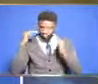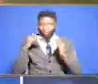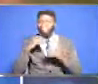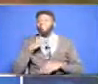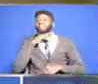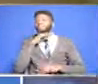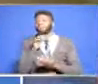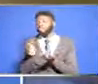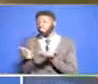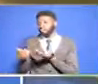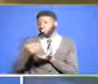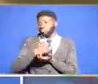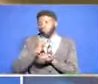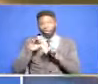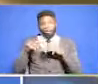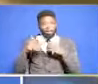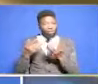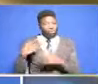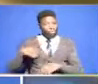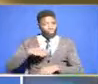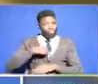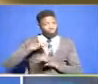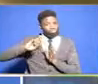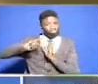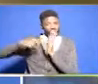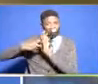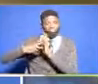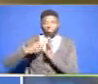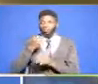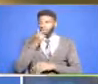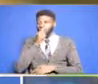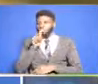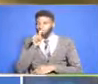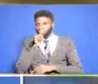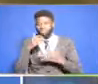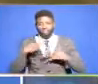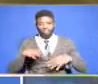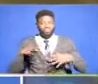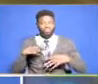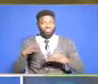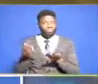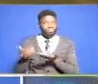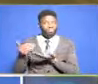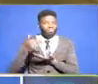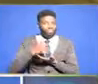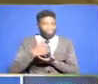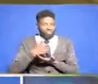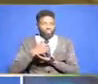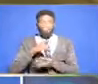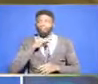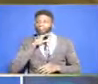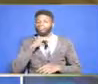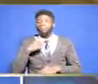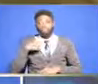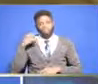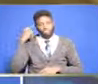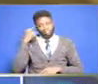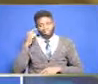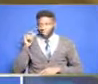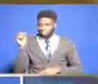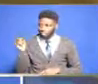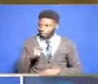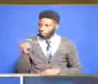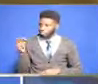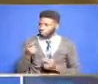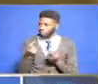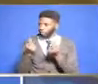will contract private garbage collectors, and I think in a span of a few months we will